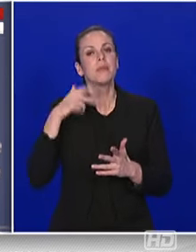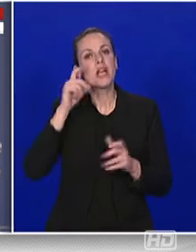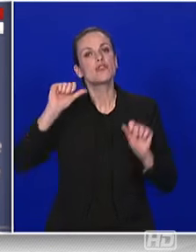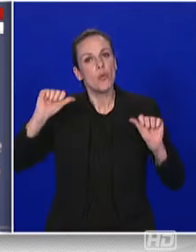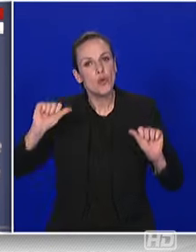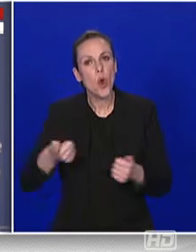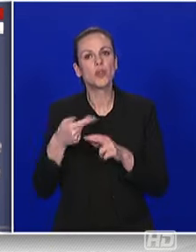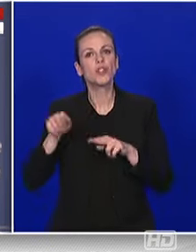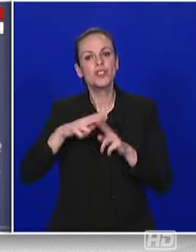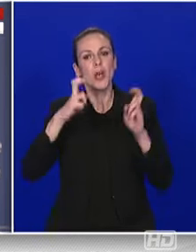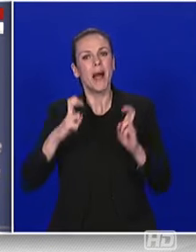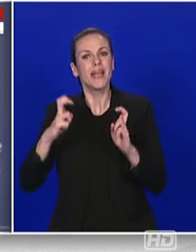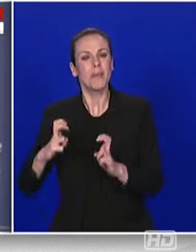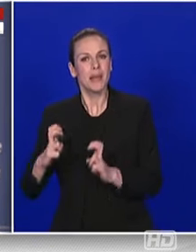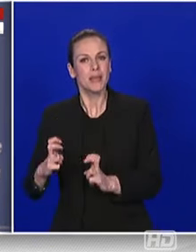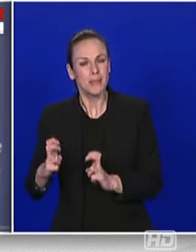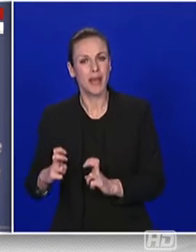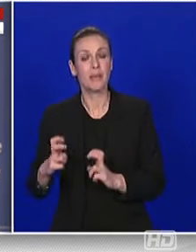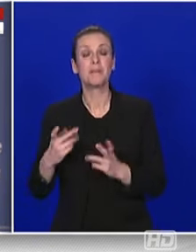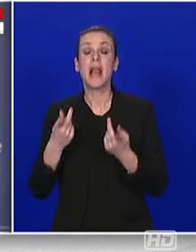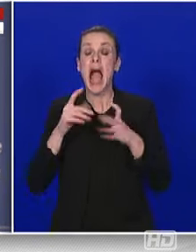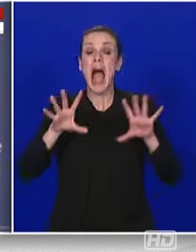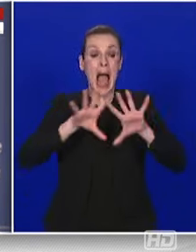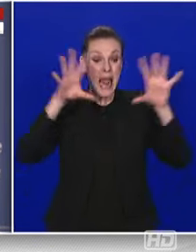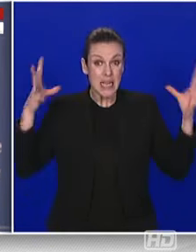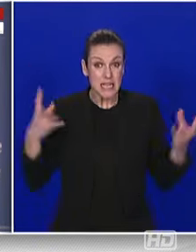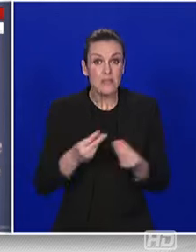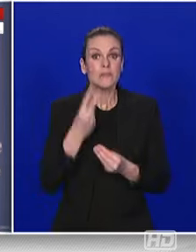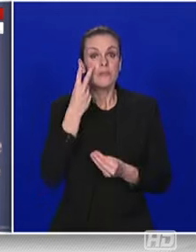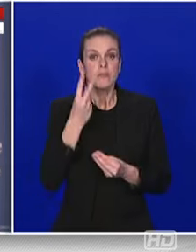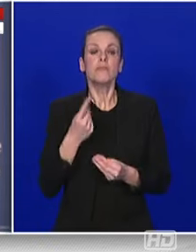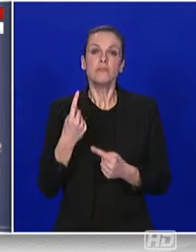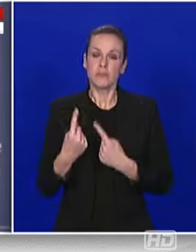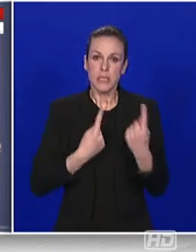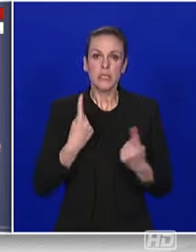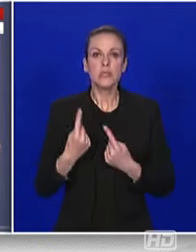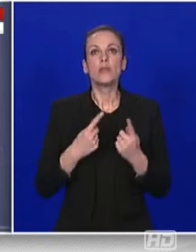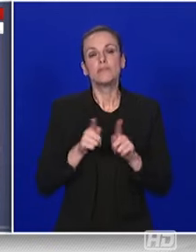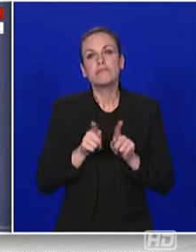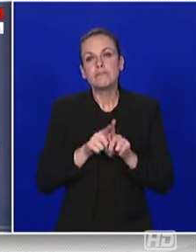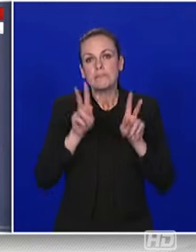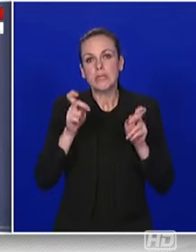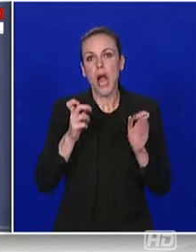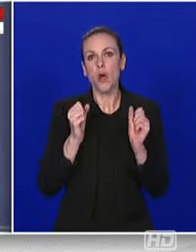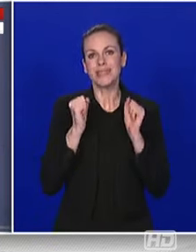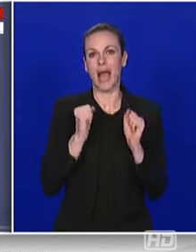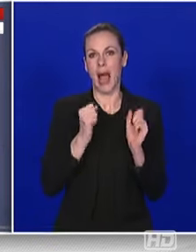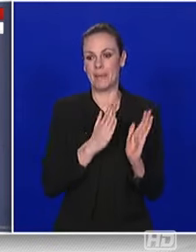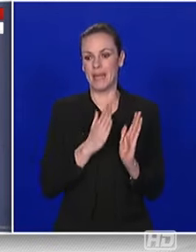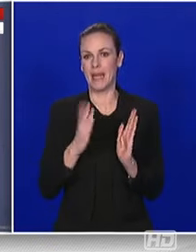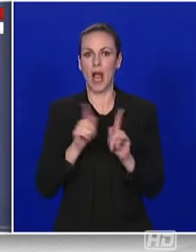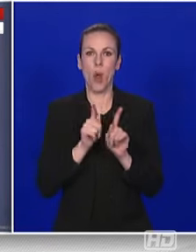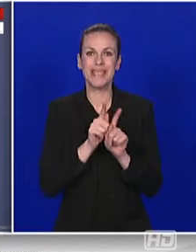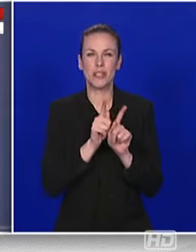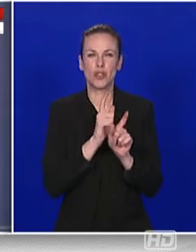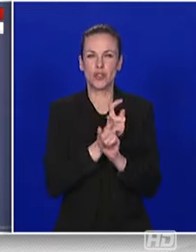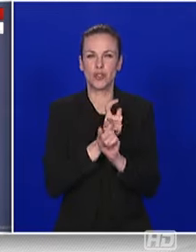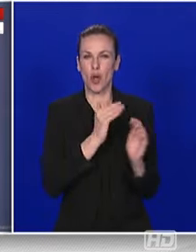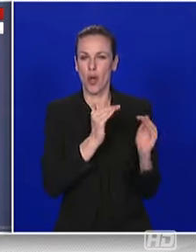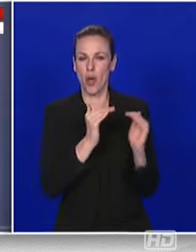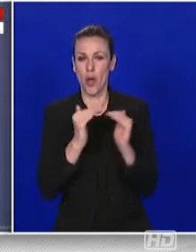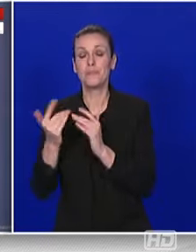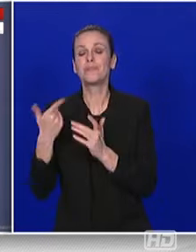poduzimanju akcija. Međutim, ipak sve skupa govori da je situacija na neki način stabilna. Ono što čitavo vrijeme govorimo, a